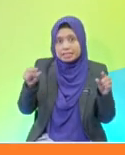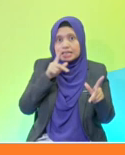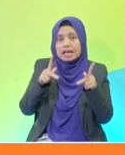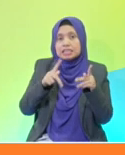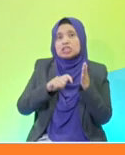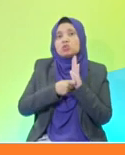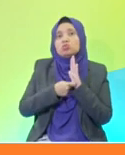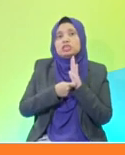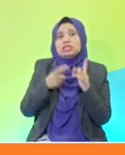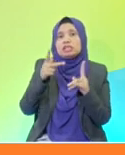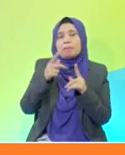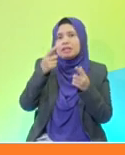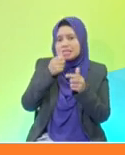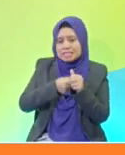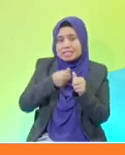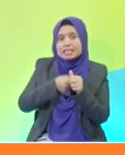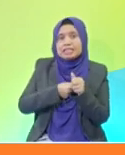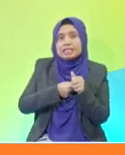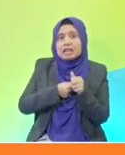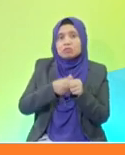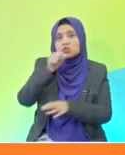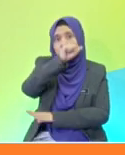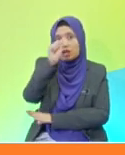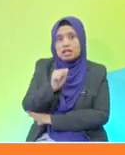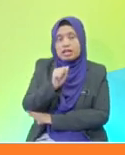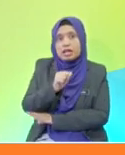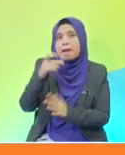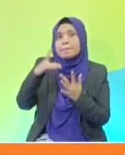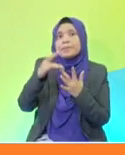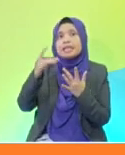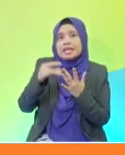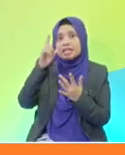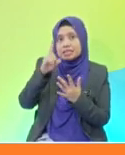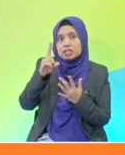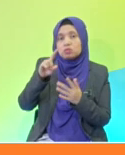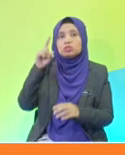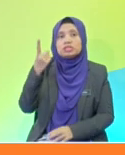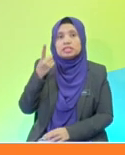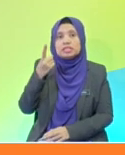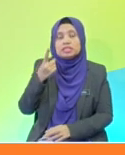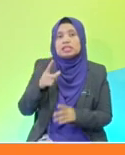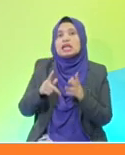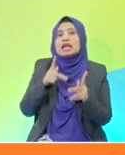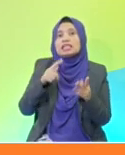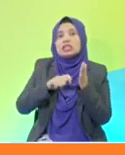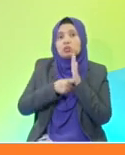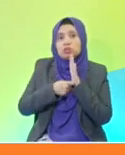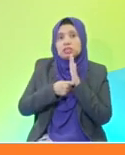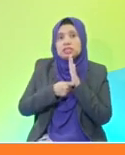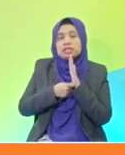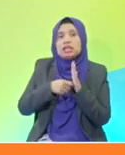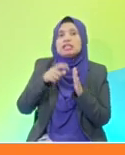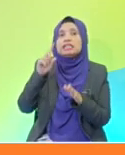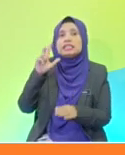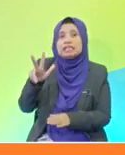keyword kepada setiap soalan yang ketiga Pilih satu saja cute jawaban di mana tiga